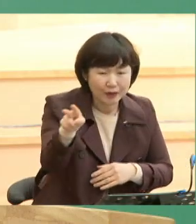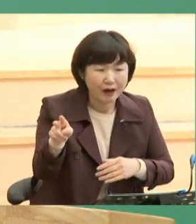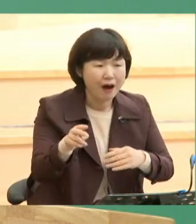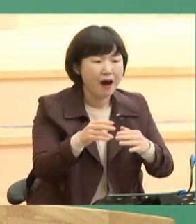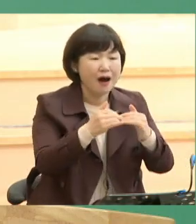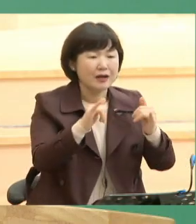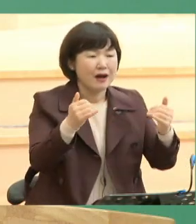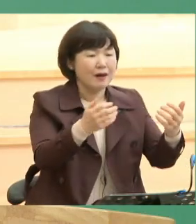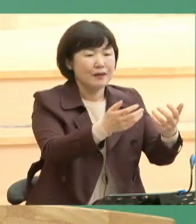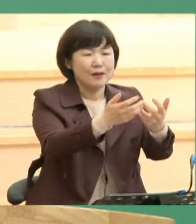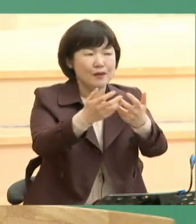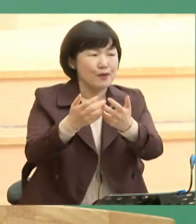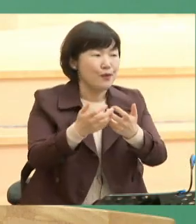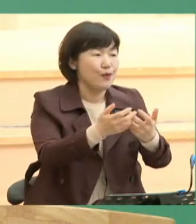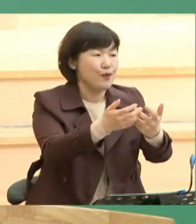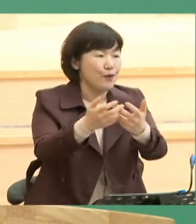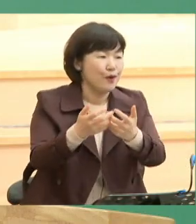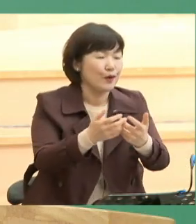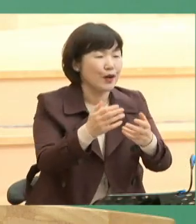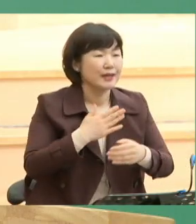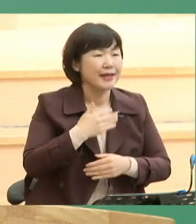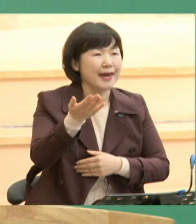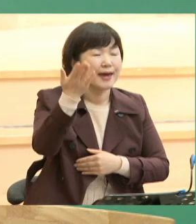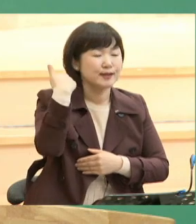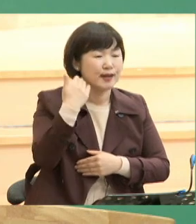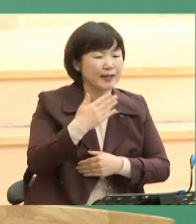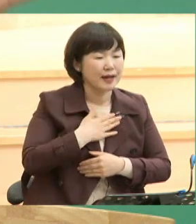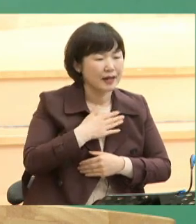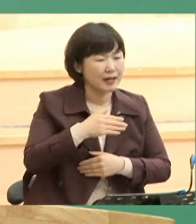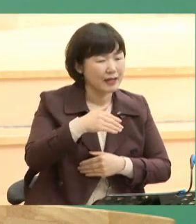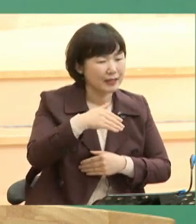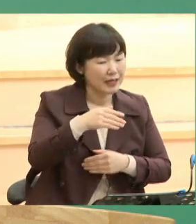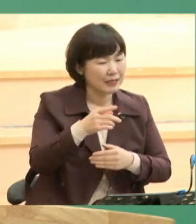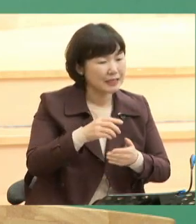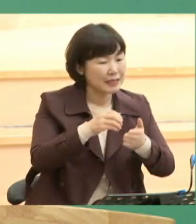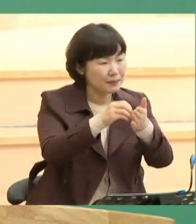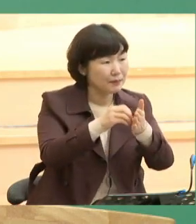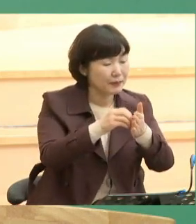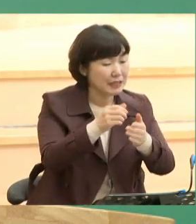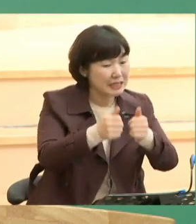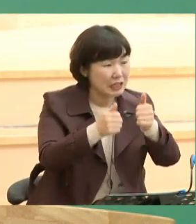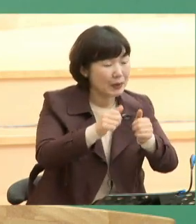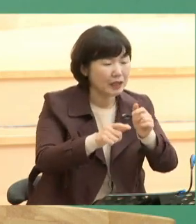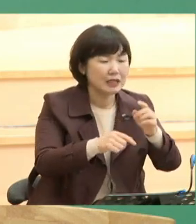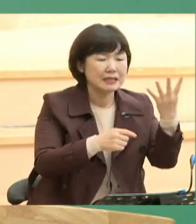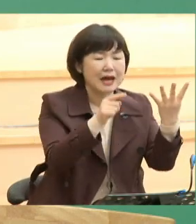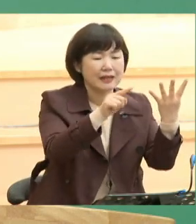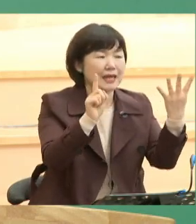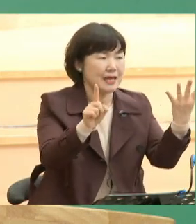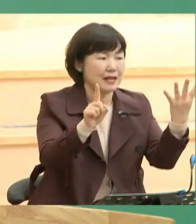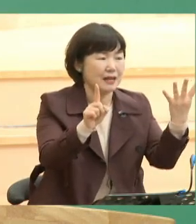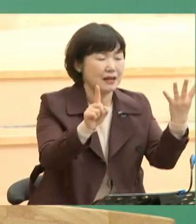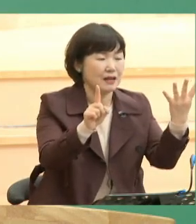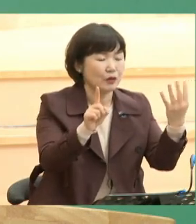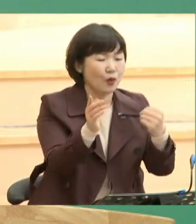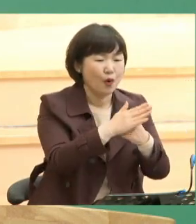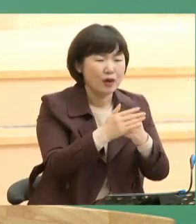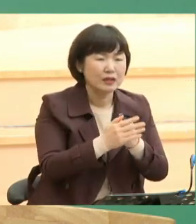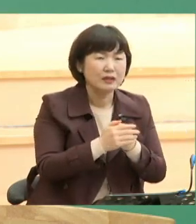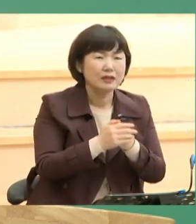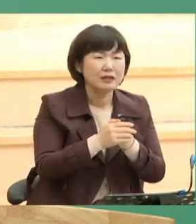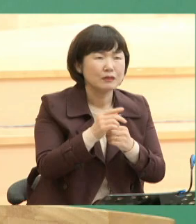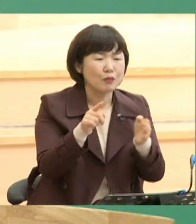병원에 인제 치나 할 때 들어갈 때 그때 경쟁률이 어떻게 됐냐 4대 일이었습니다 그리고 총신 역대